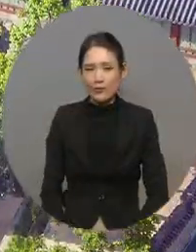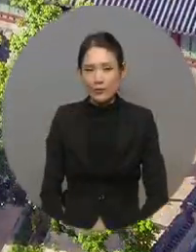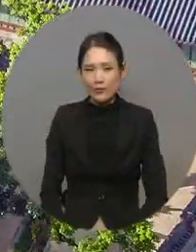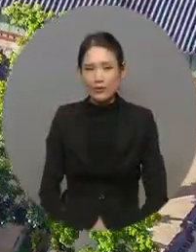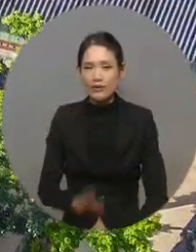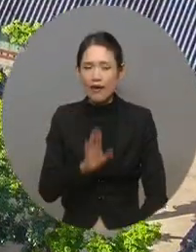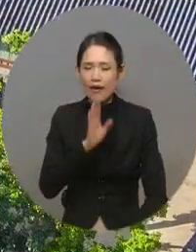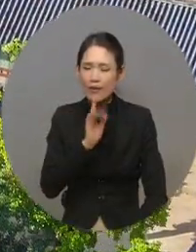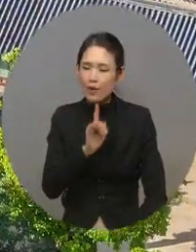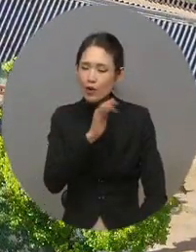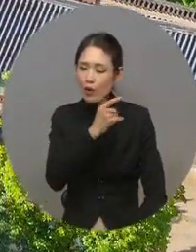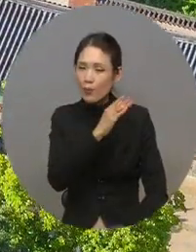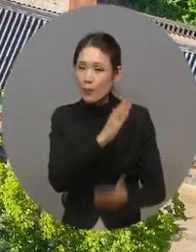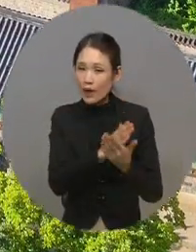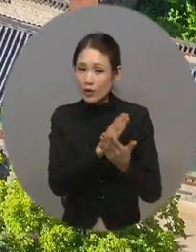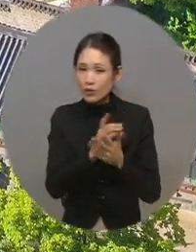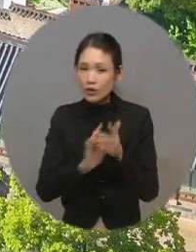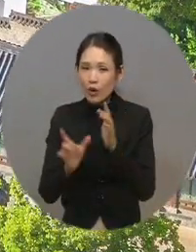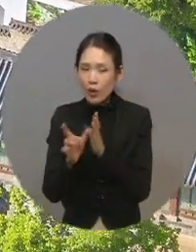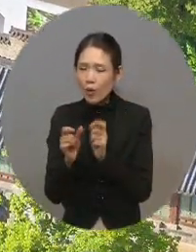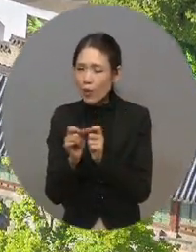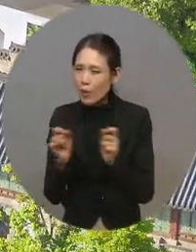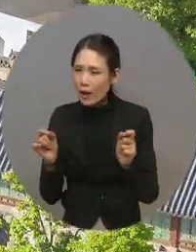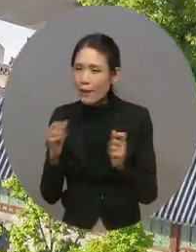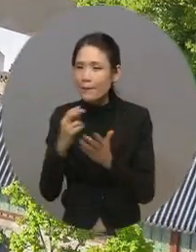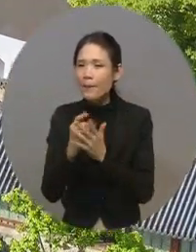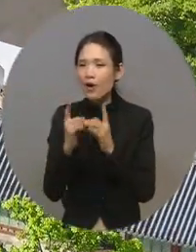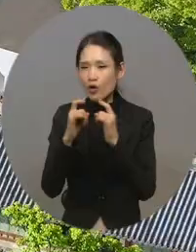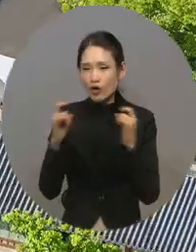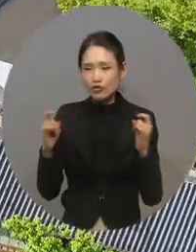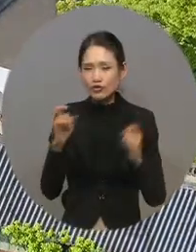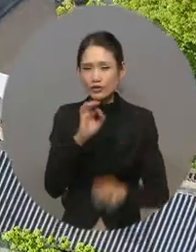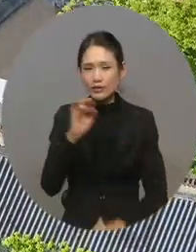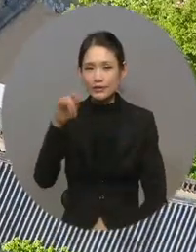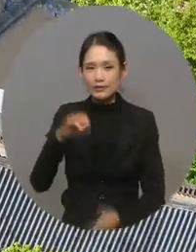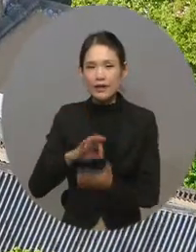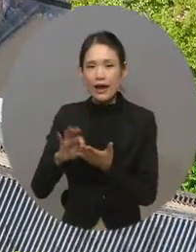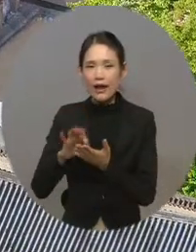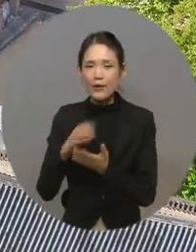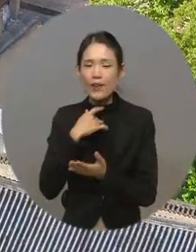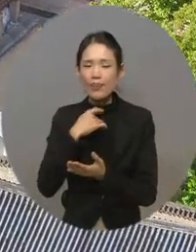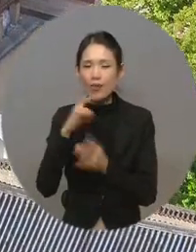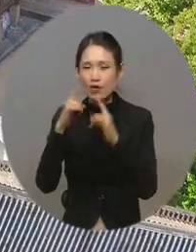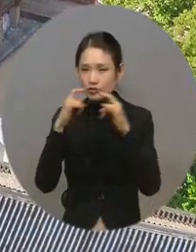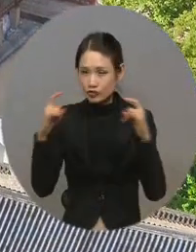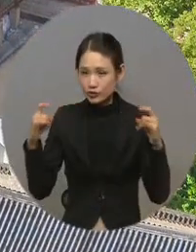사실상 경복궁보다 더 오랜 시간 법궁과 이궁으로 쓰였던 궁궐입니다.